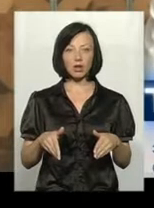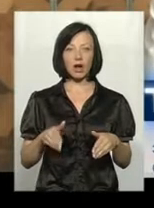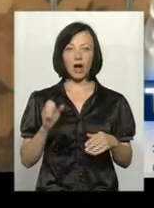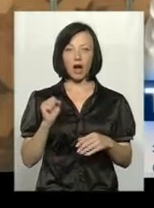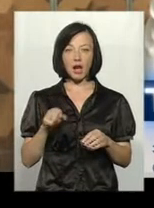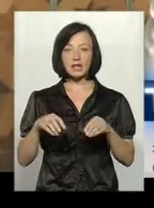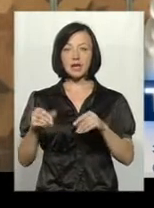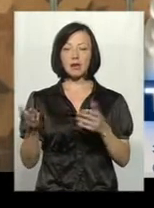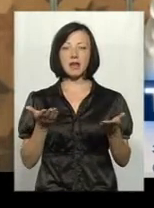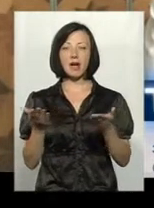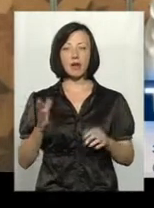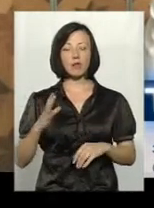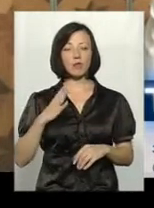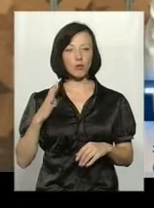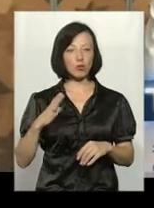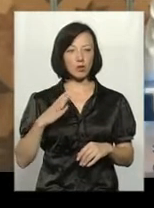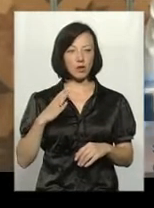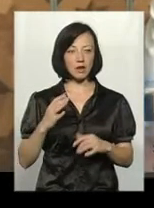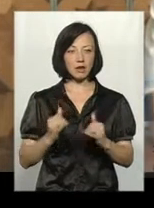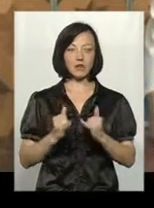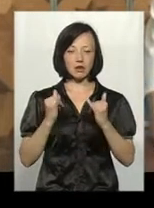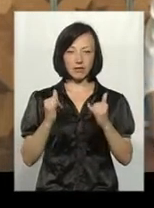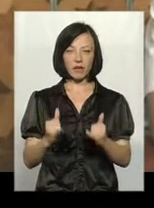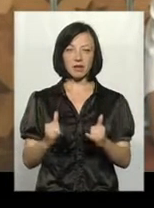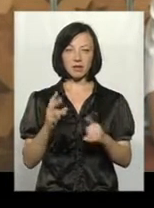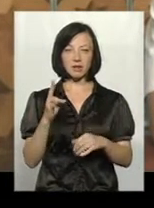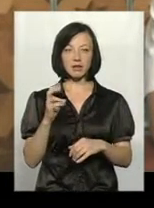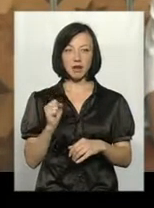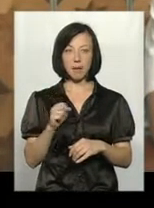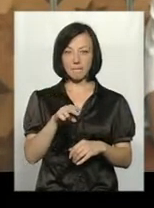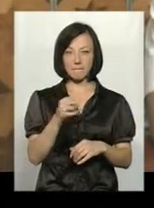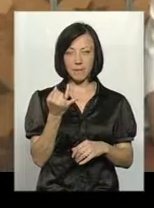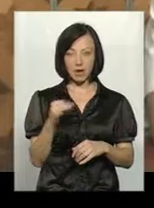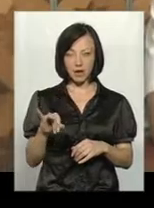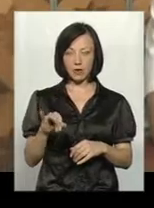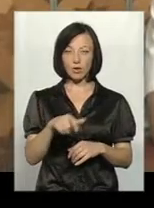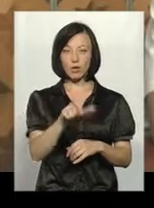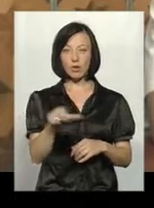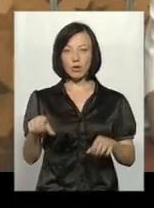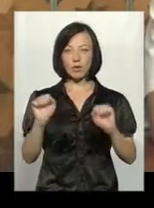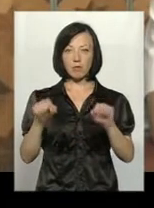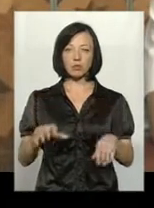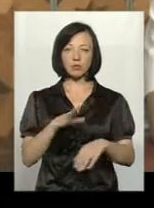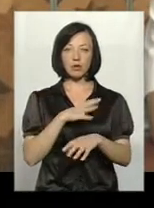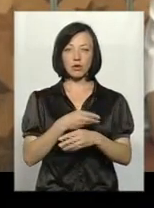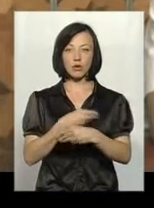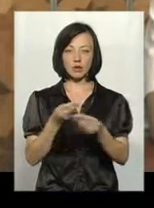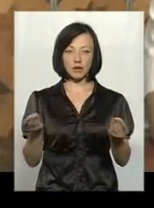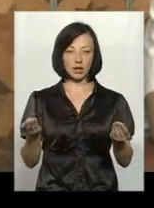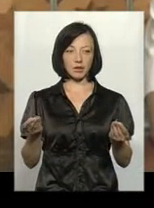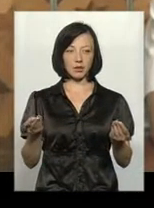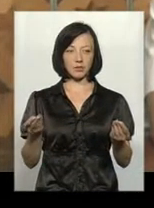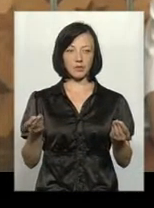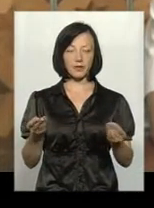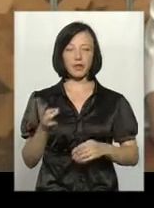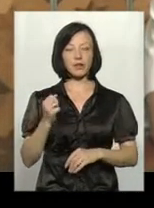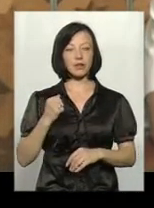землі, які були відведені як невитребувані паї, щоб потім людям можна було їх надати.